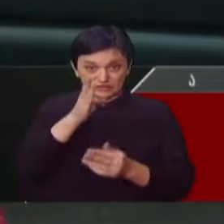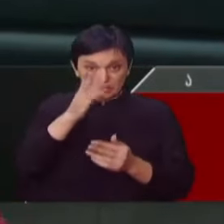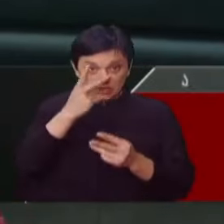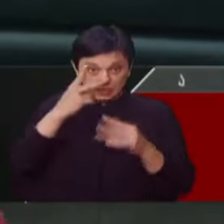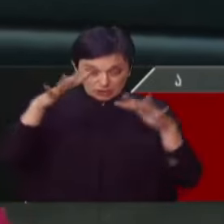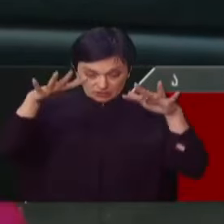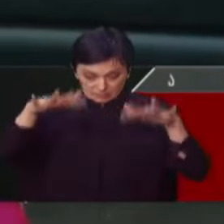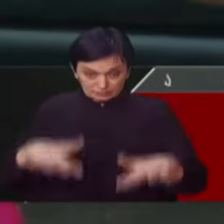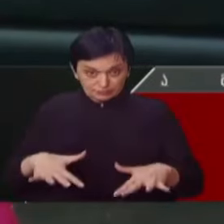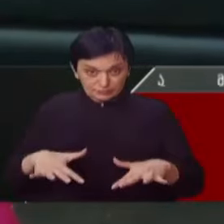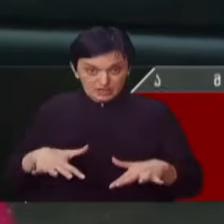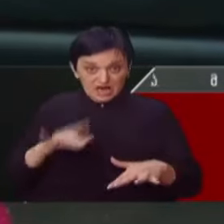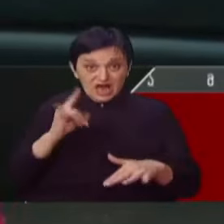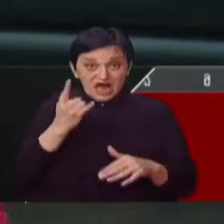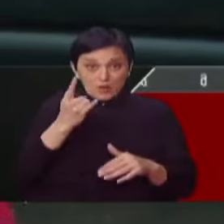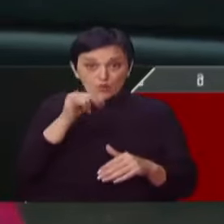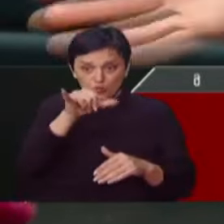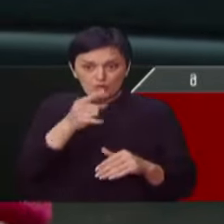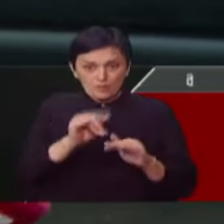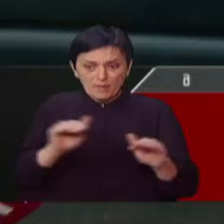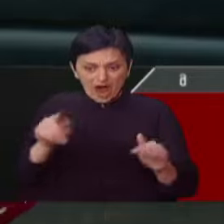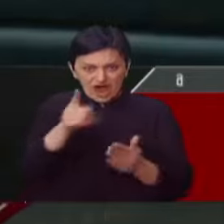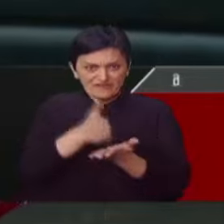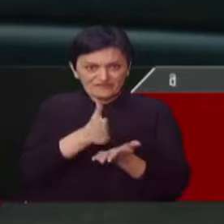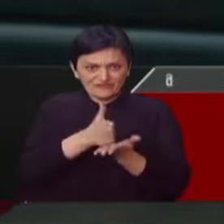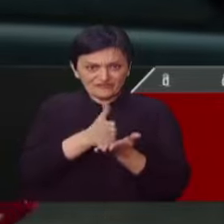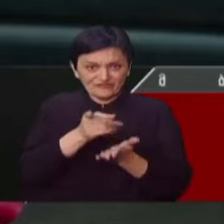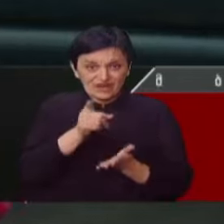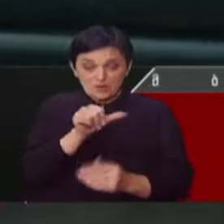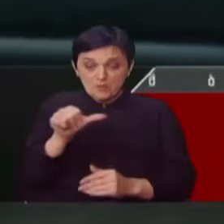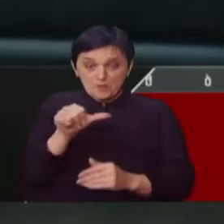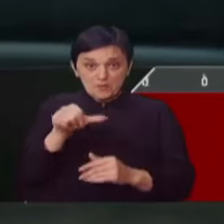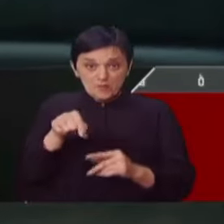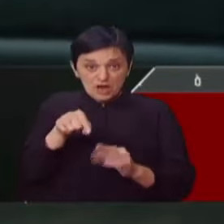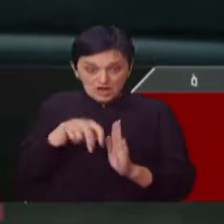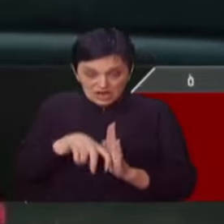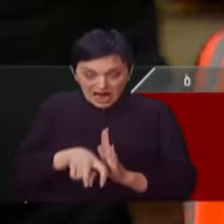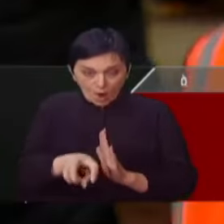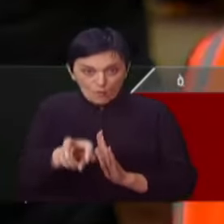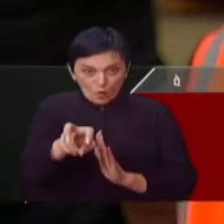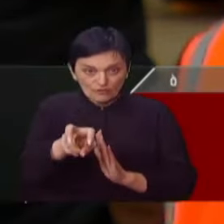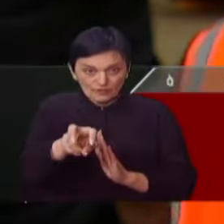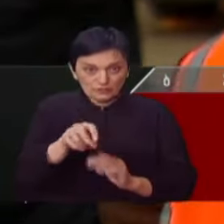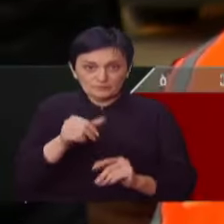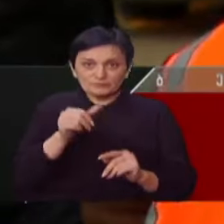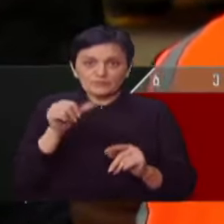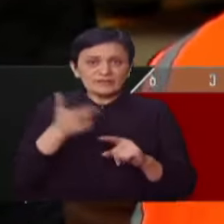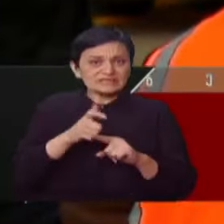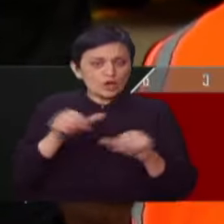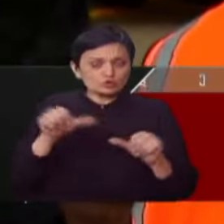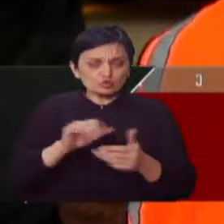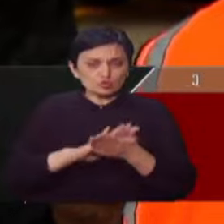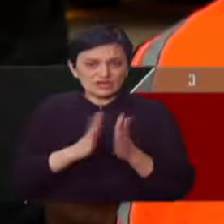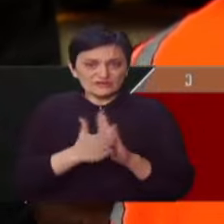პსკერიო ჩასულა ქვემოთ ბავშვიც ბავშვები წავთ იმათ ესე ვიცით პირველი სართულიდან გამოვიდა ეს ხალხიო ძალიან ცუდი ვითარება იყო